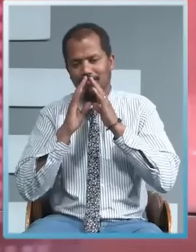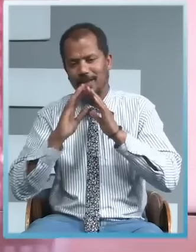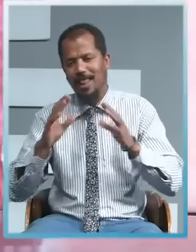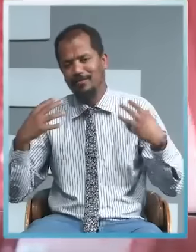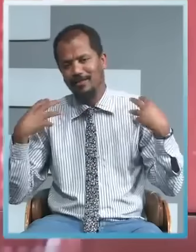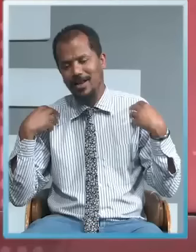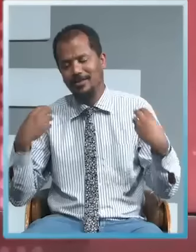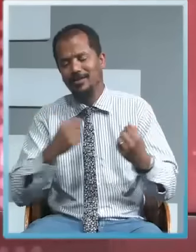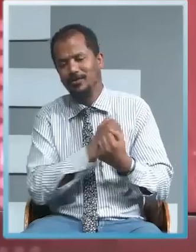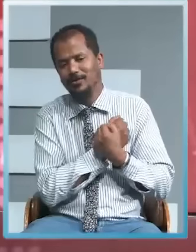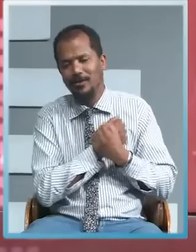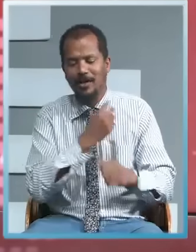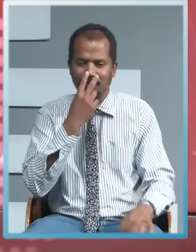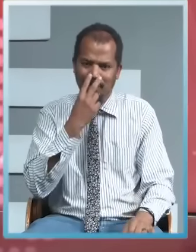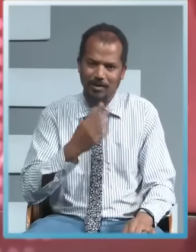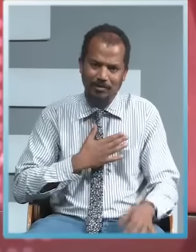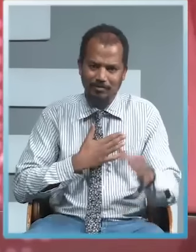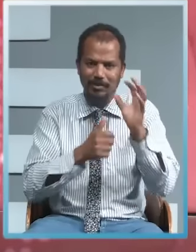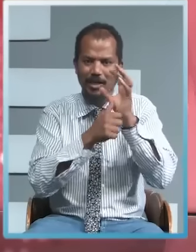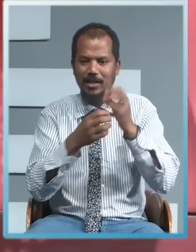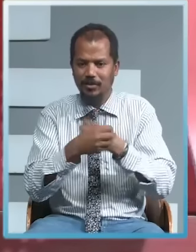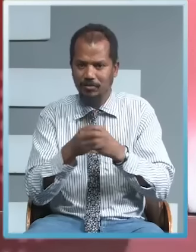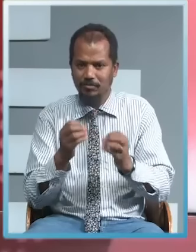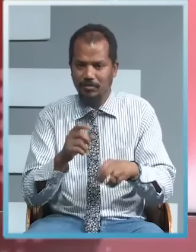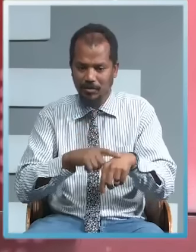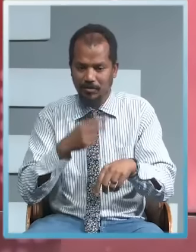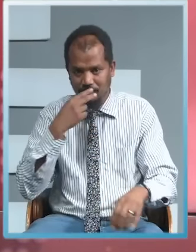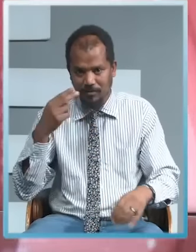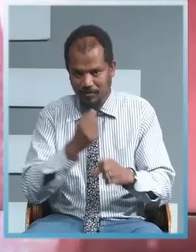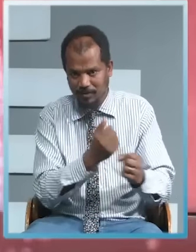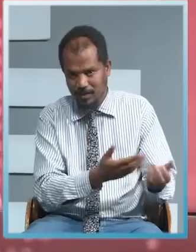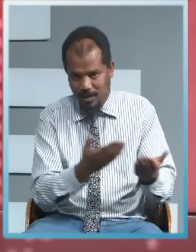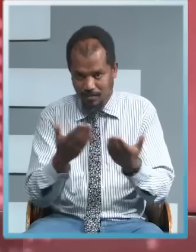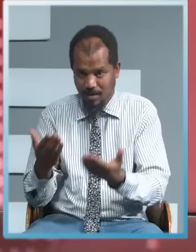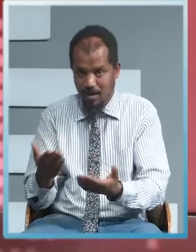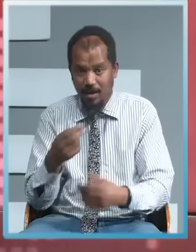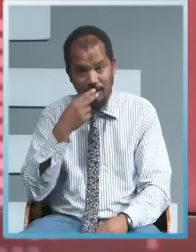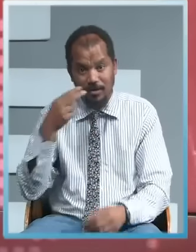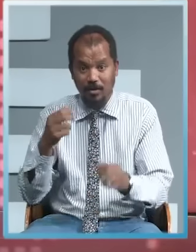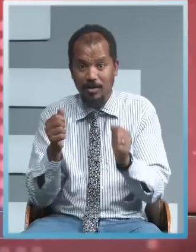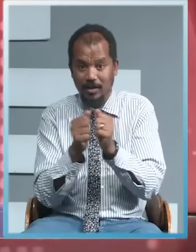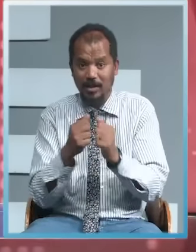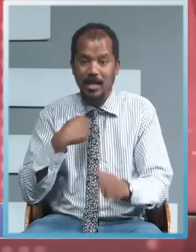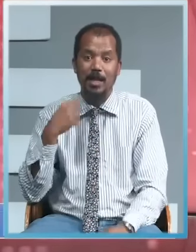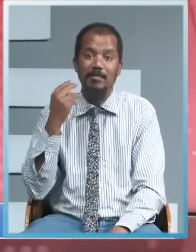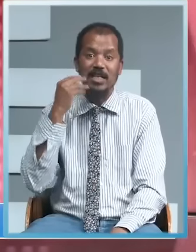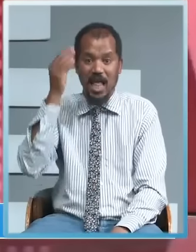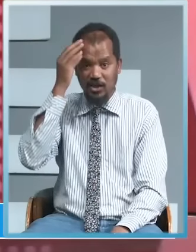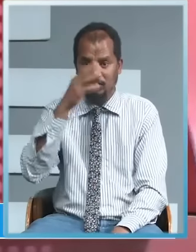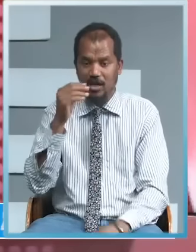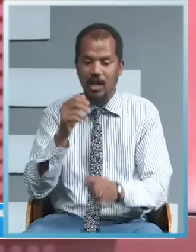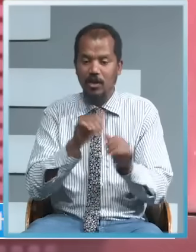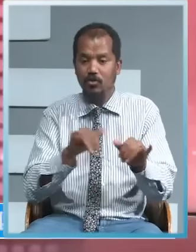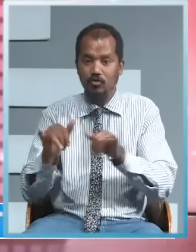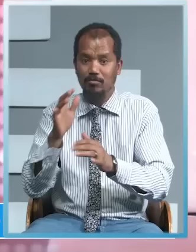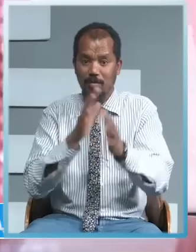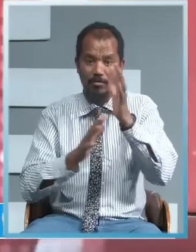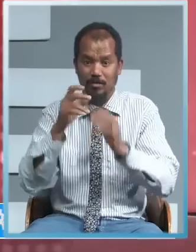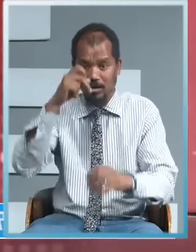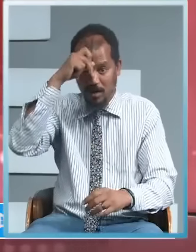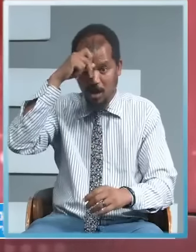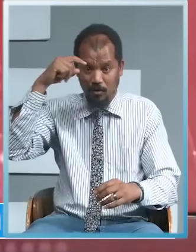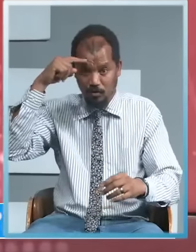ሰላም ጤና ስጥልን የተወደዳችሁ ተመልካቾቻችን ከሳት ስቱዲዮ የሳቱን ዜና ይዤላችሁ ቀርቤያለሁ። ከዜናው ጋር እኔ ምስል ያሽምና እንዲሁም በመልከት